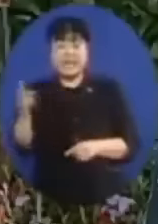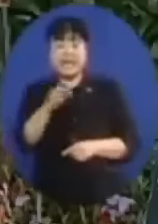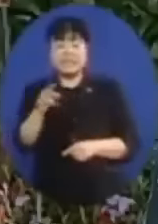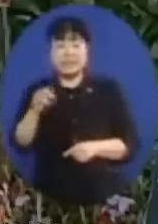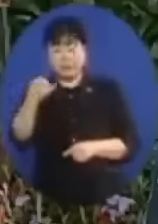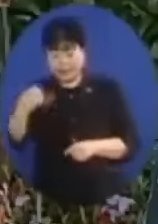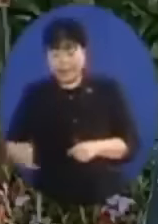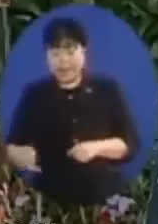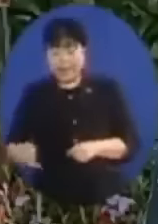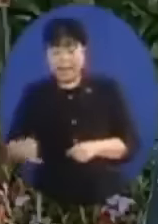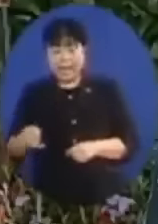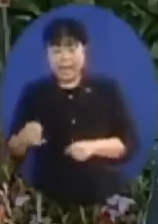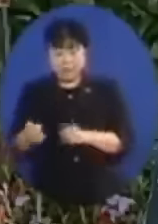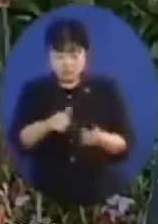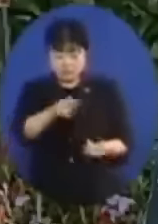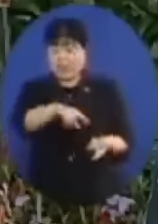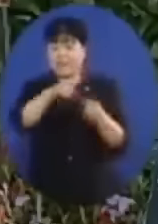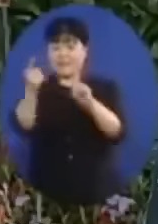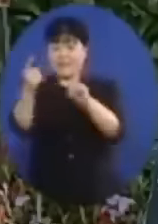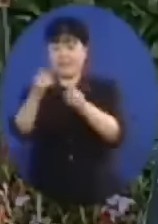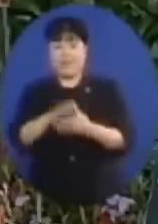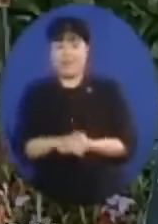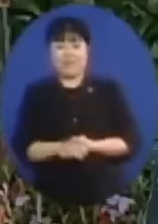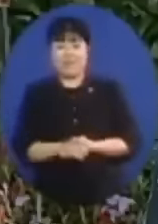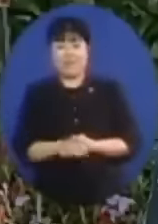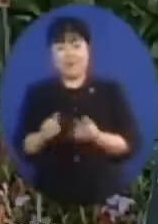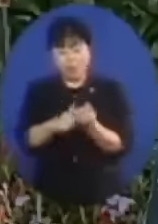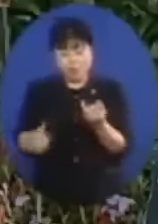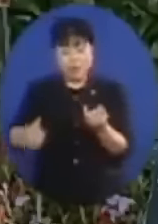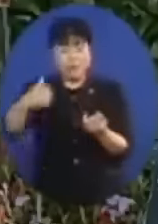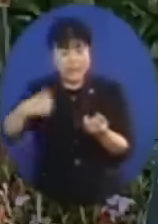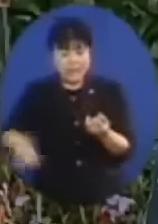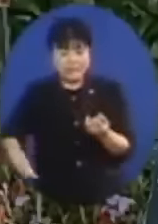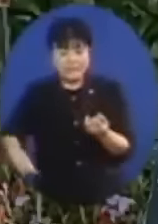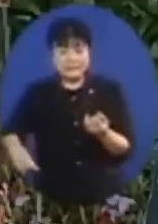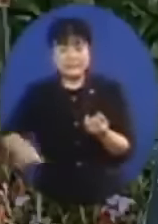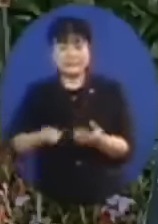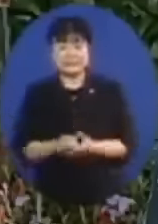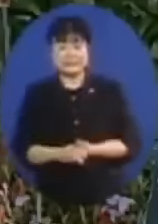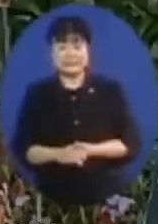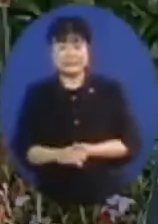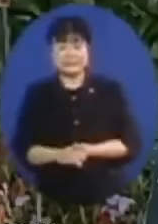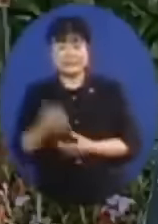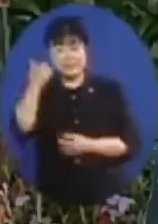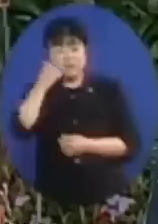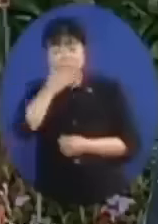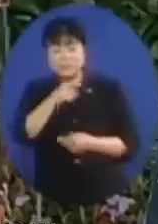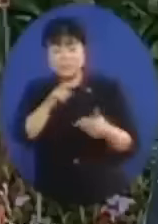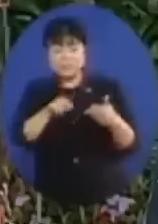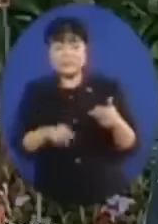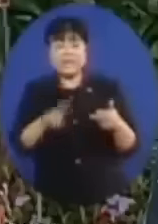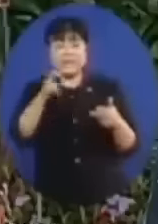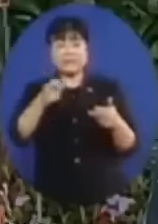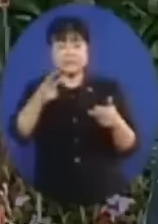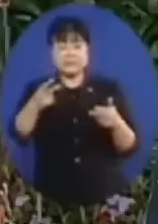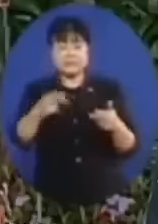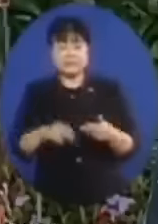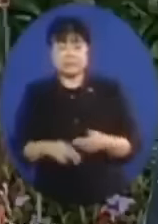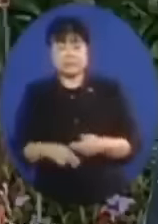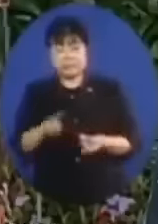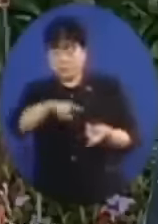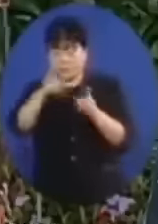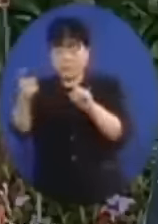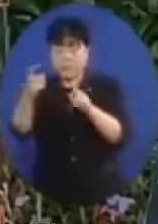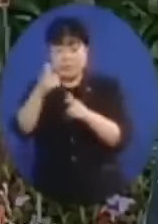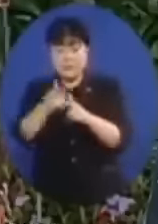5장 35절로 43절에 보면 살아났고 과부의 아들이 누가복음 7장 12절 15절에 보면